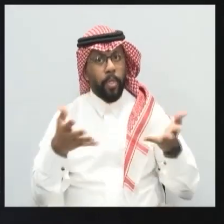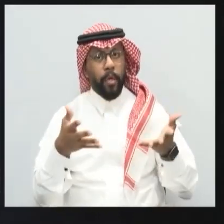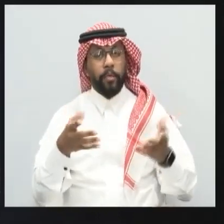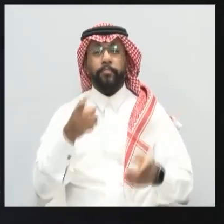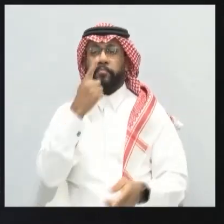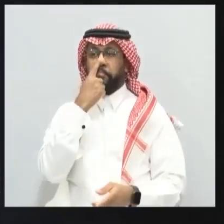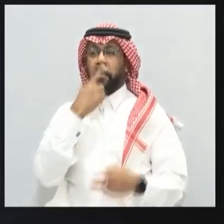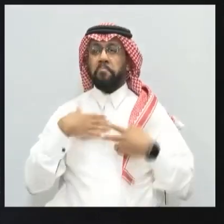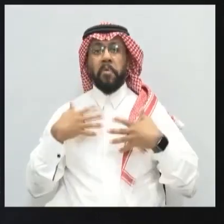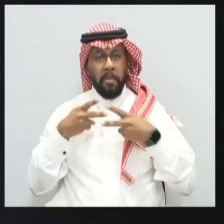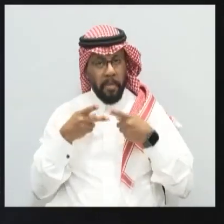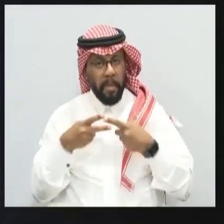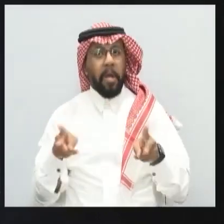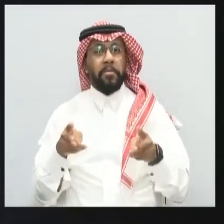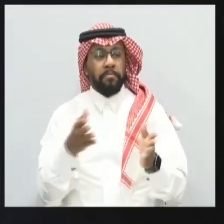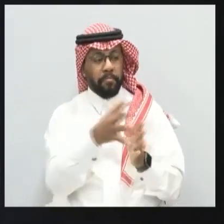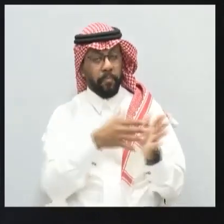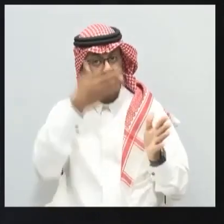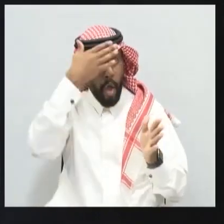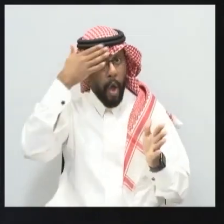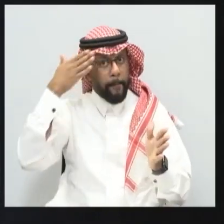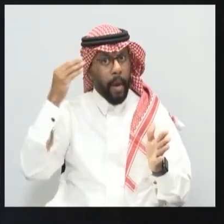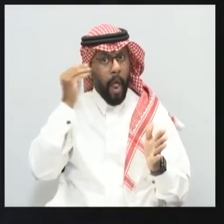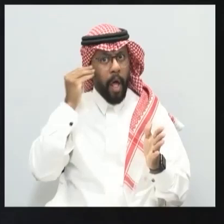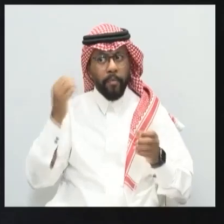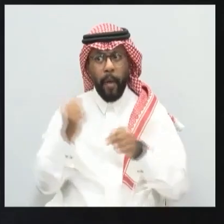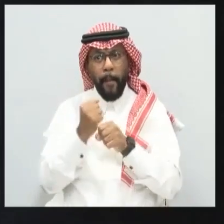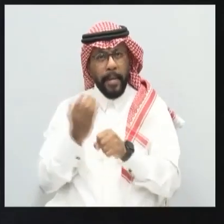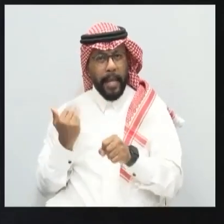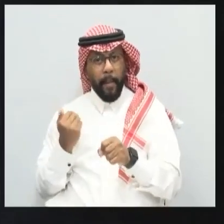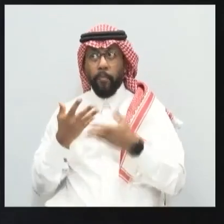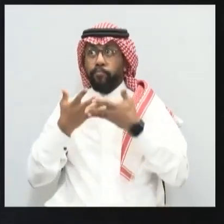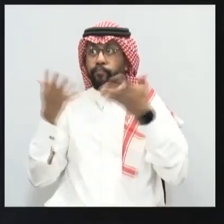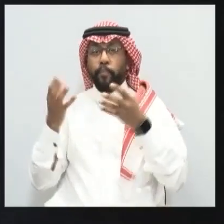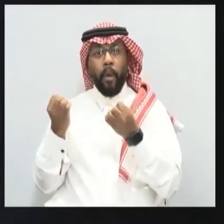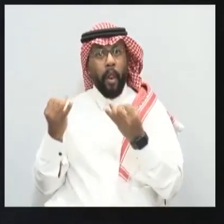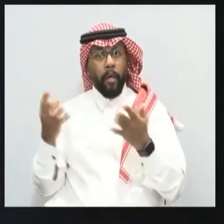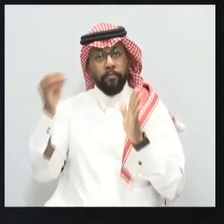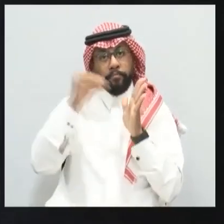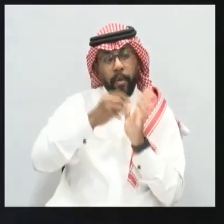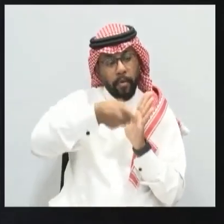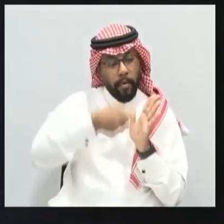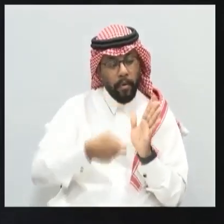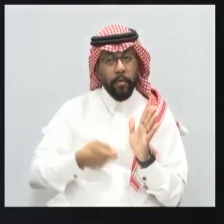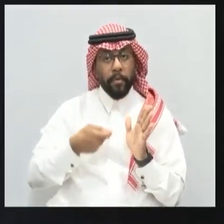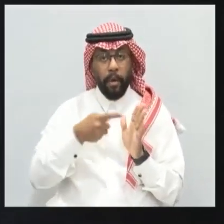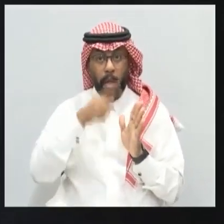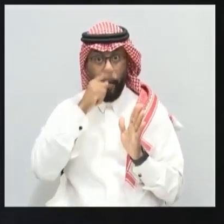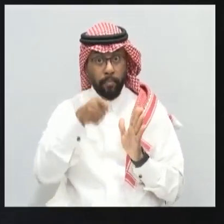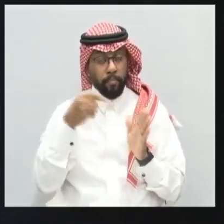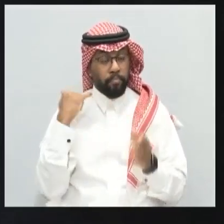او غير ذلك او كذلك في الخبرات التي عملت بها والوظائف قد يكون هنالك مجموعه من النقاط التي